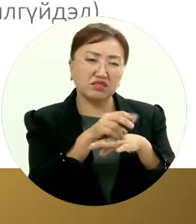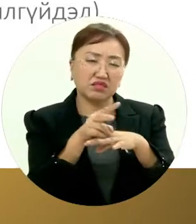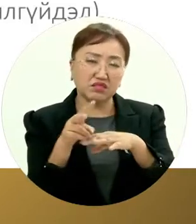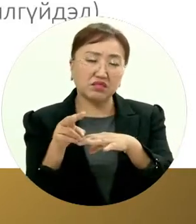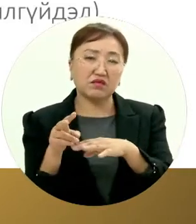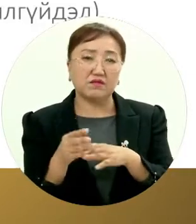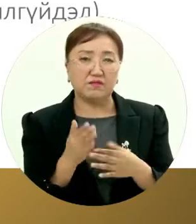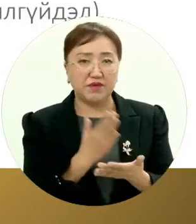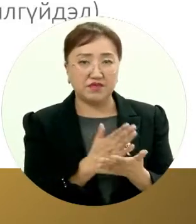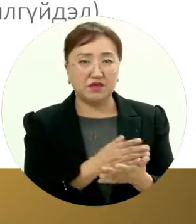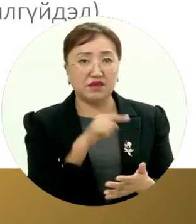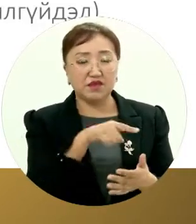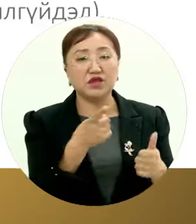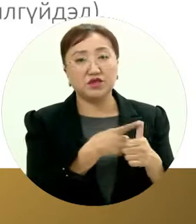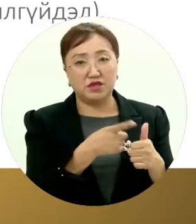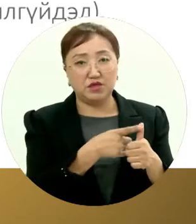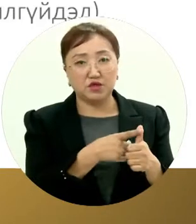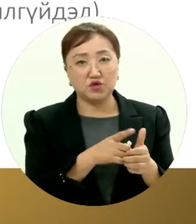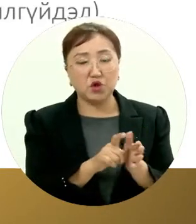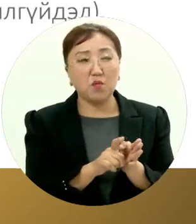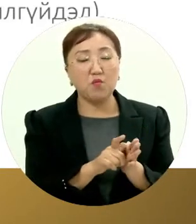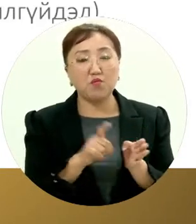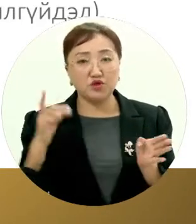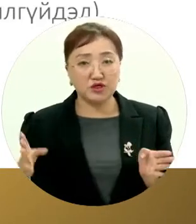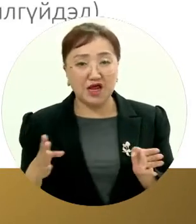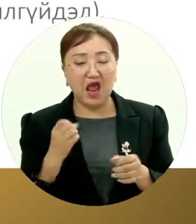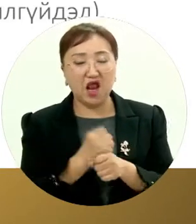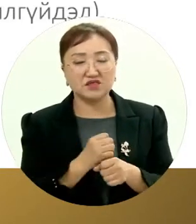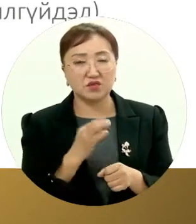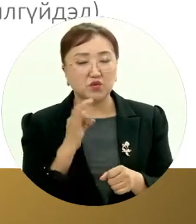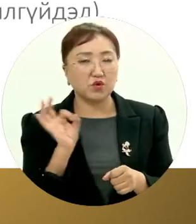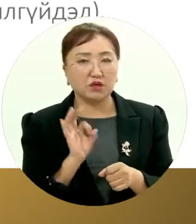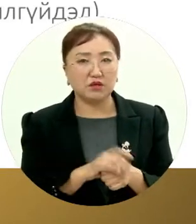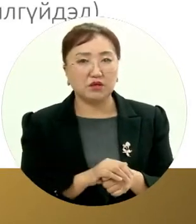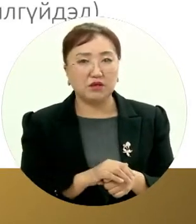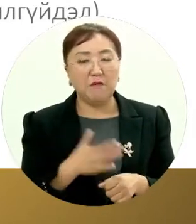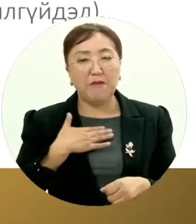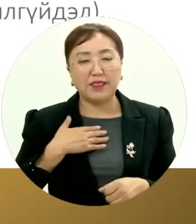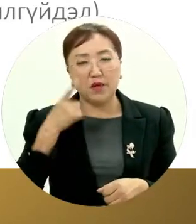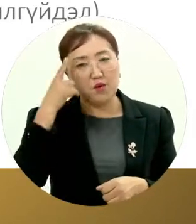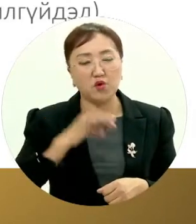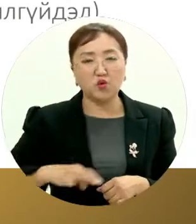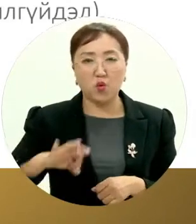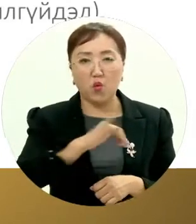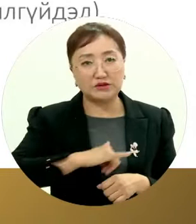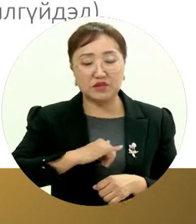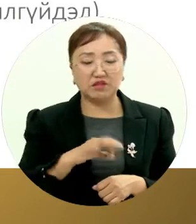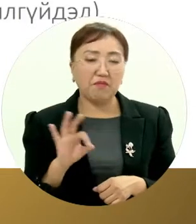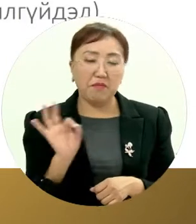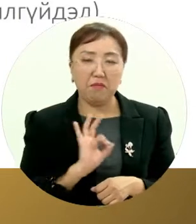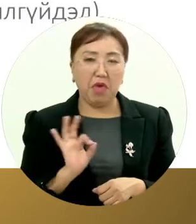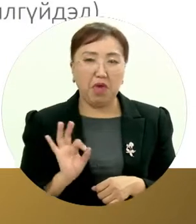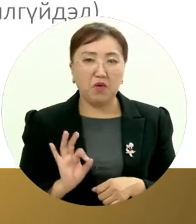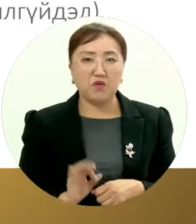идэг. Энэ ажилгүйдэл бол мөчлөгийн ажилгүйдэл. За манай улсад бол ийм юм одоохондоо хараахан тохиолдоогүй